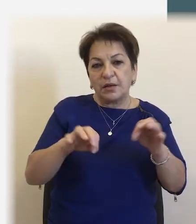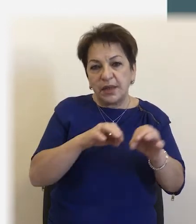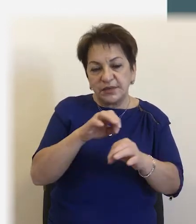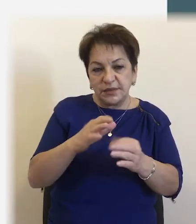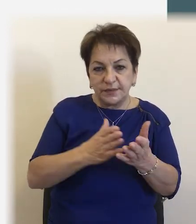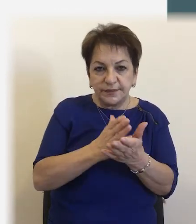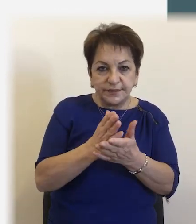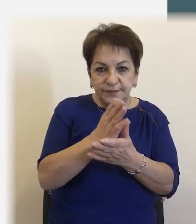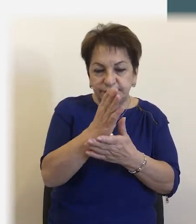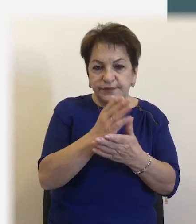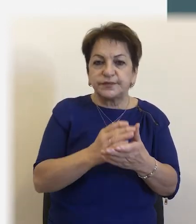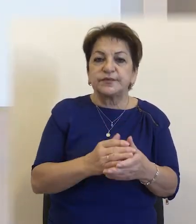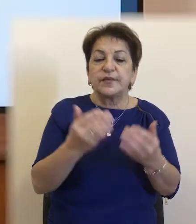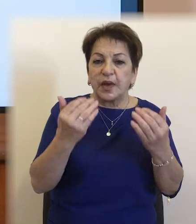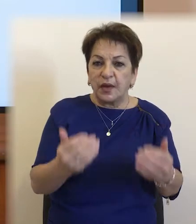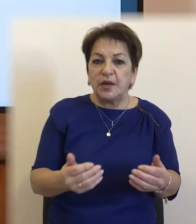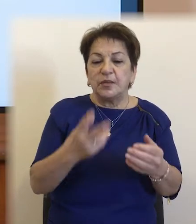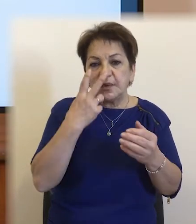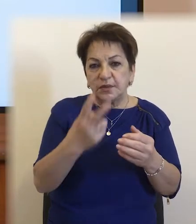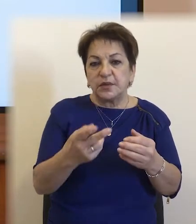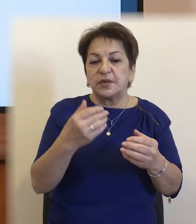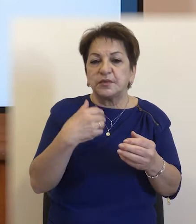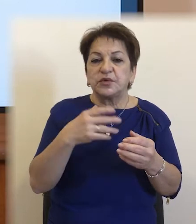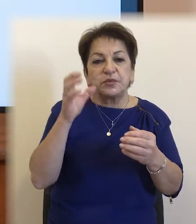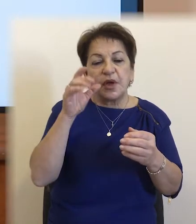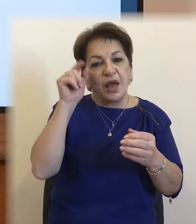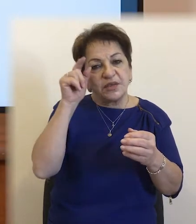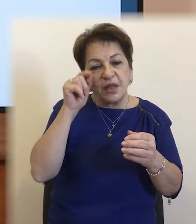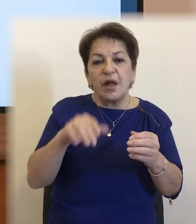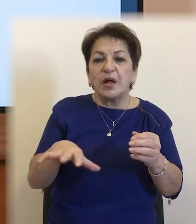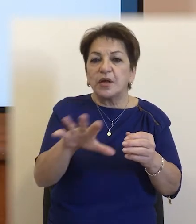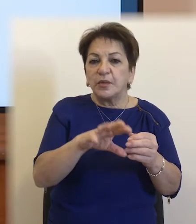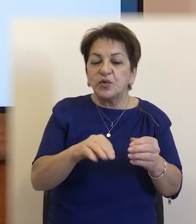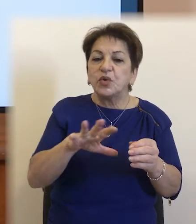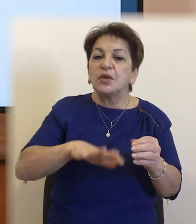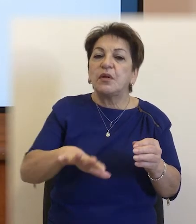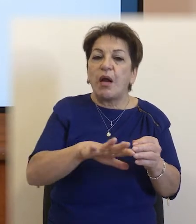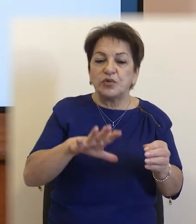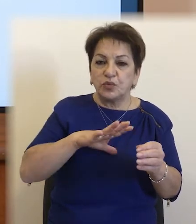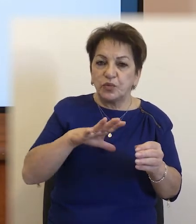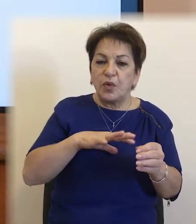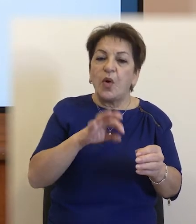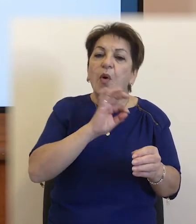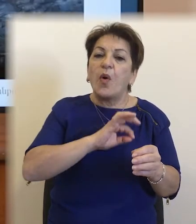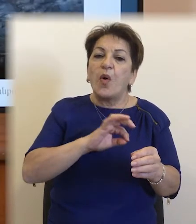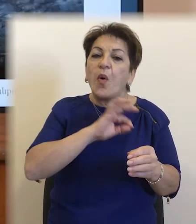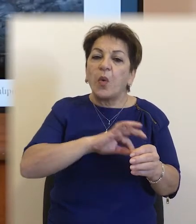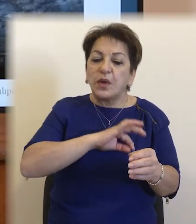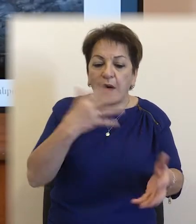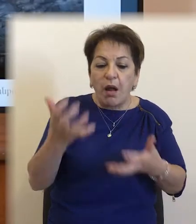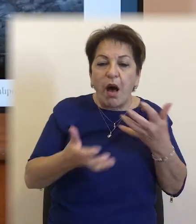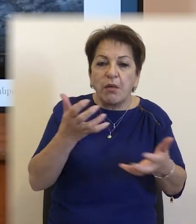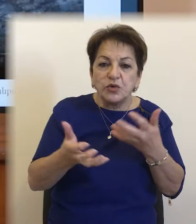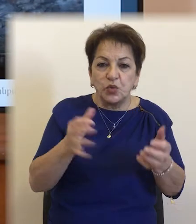կարտեզը։ Իսկ իմա մենք կի մանանք Հայաստանի Հանրապետության տարածքում կտնվող ոգտակար